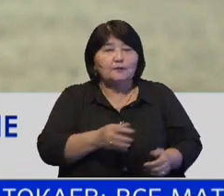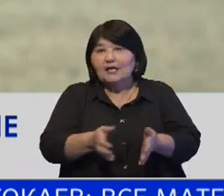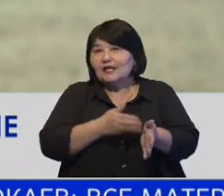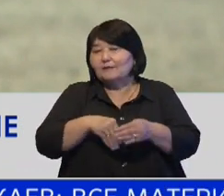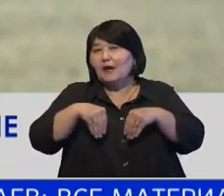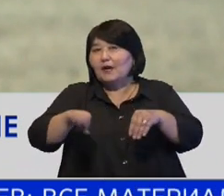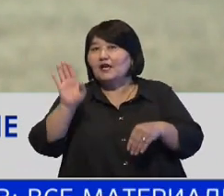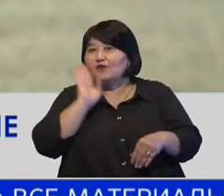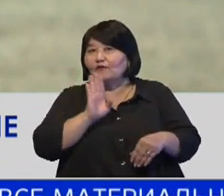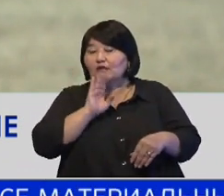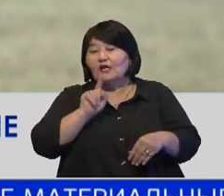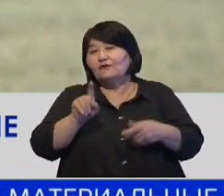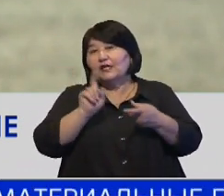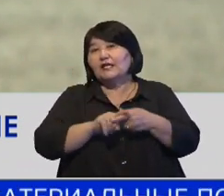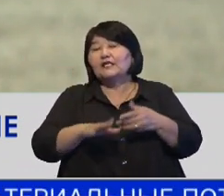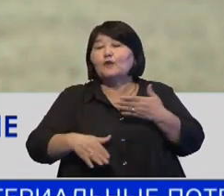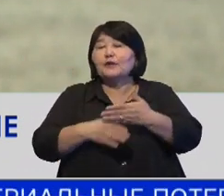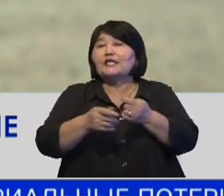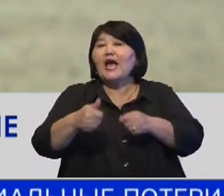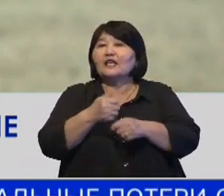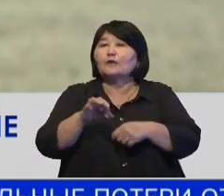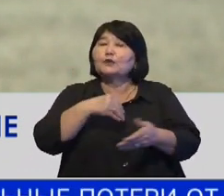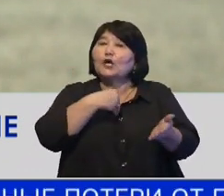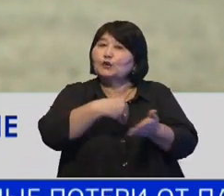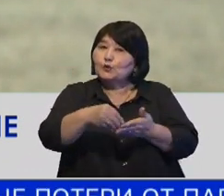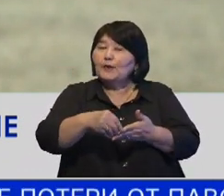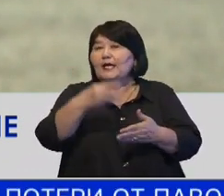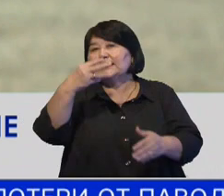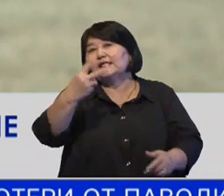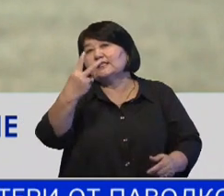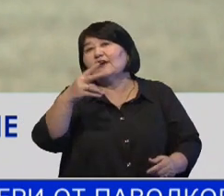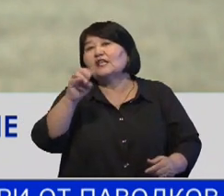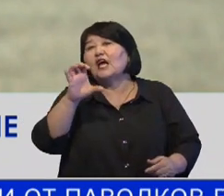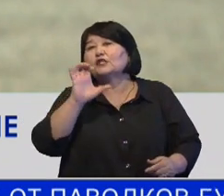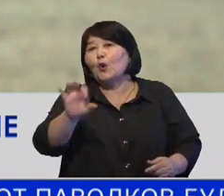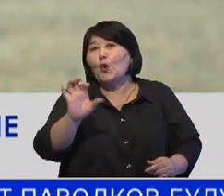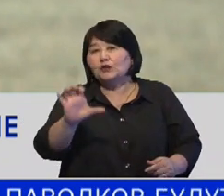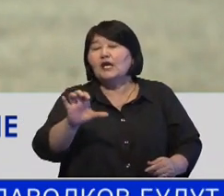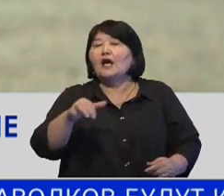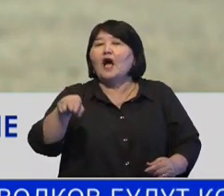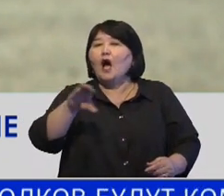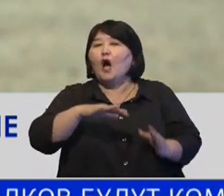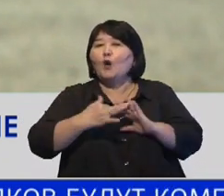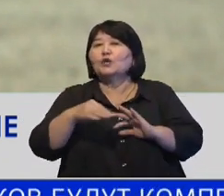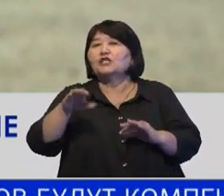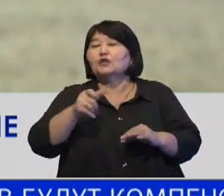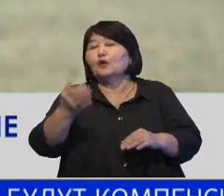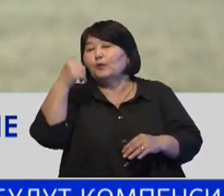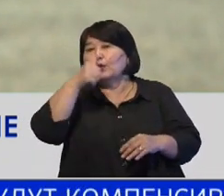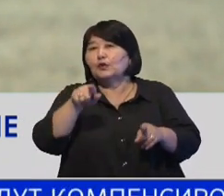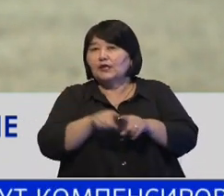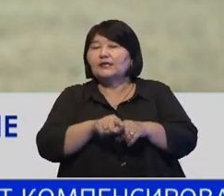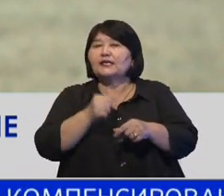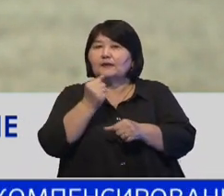нехватку поливной воды. В этой связи при поддержке Акима области закуплены 32 насоса. В аульном округе Житыкуль с прошлого года